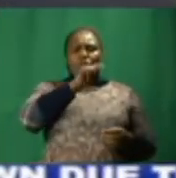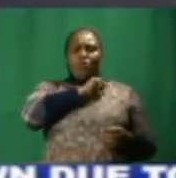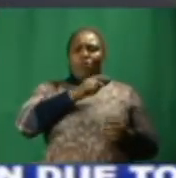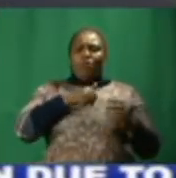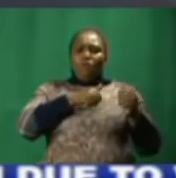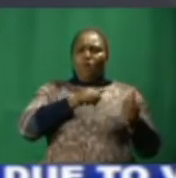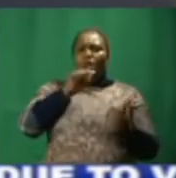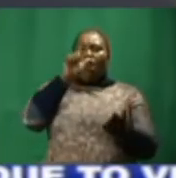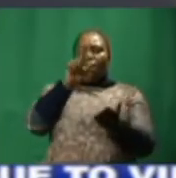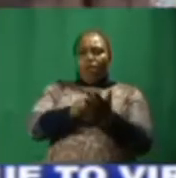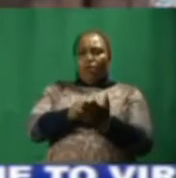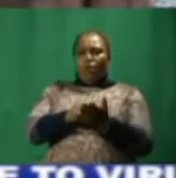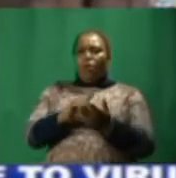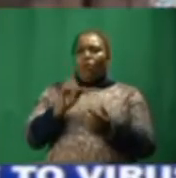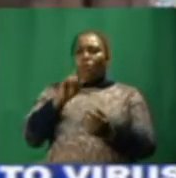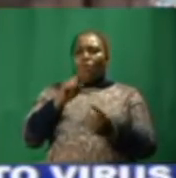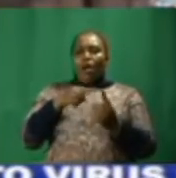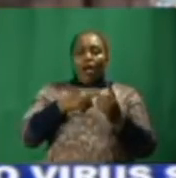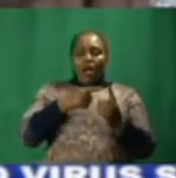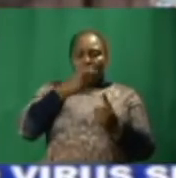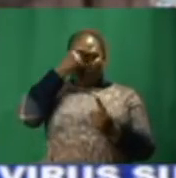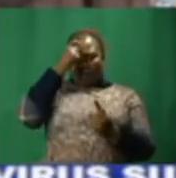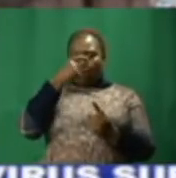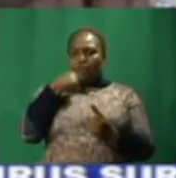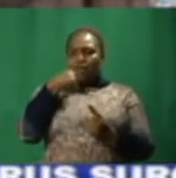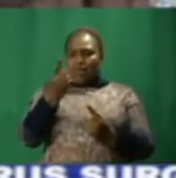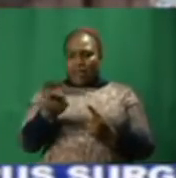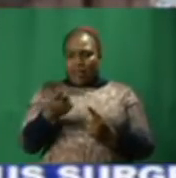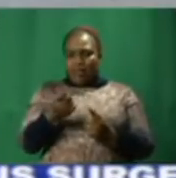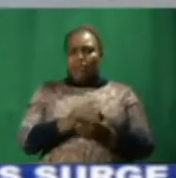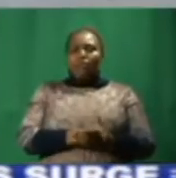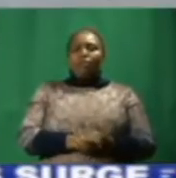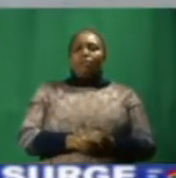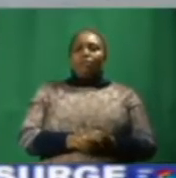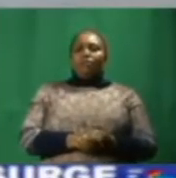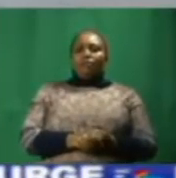uhulumende layibekile kude bantu baphephe kulomkhuhlane.